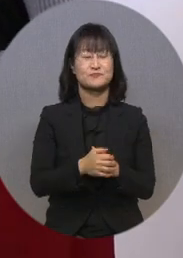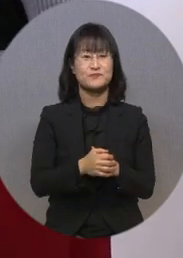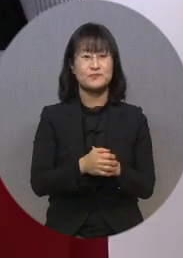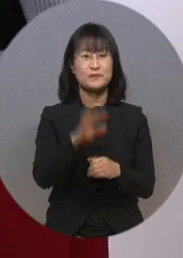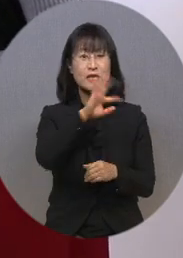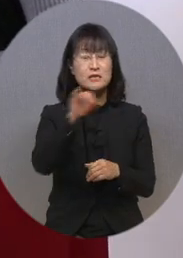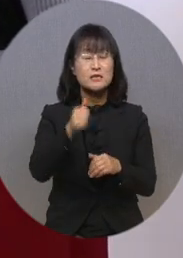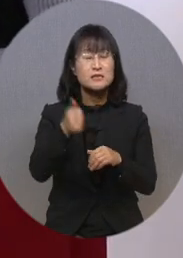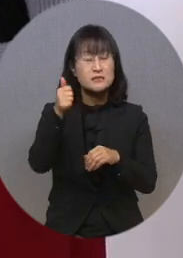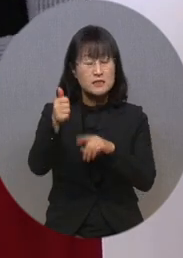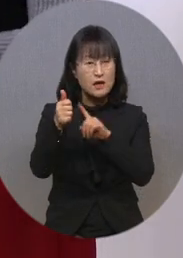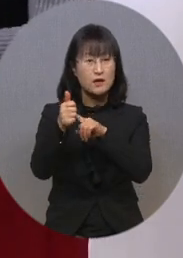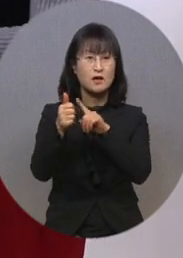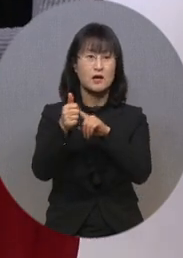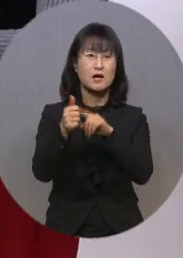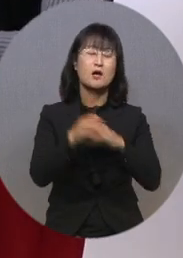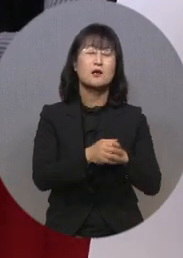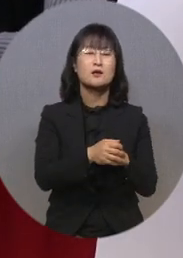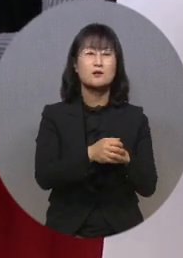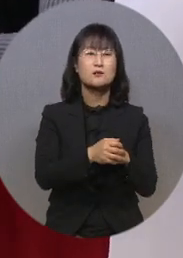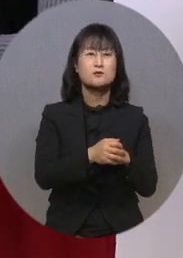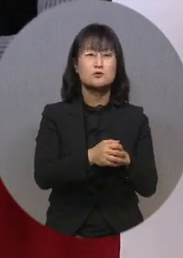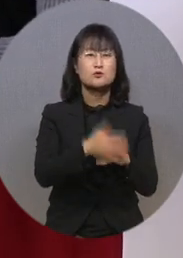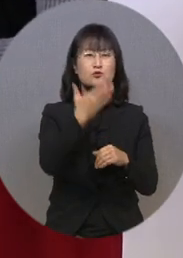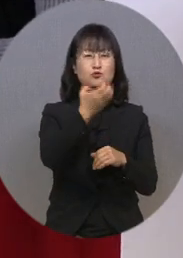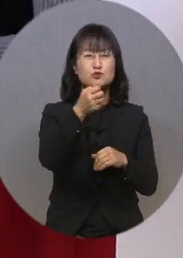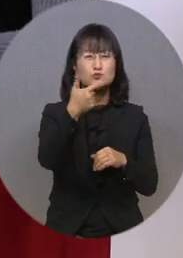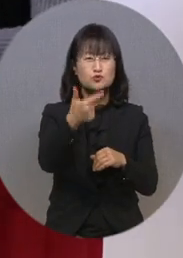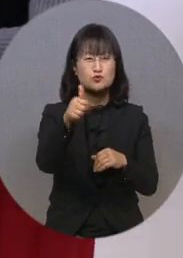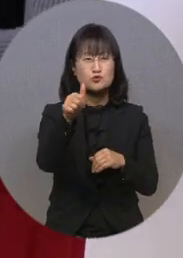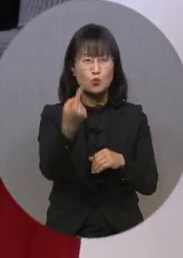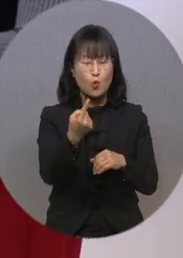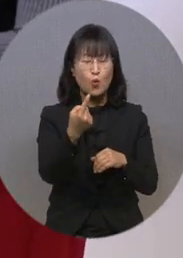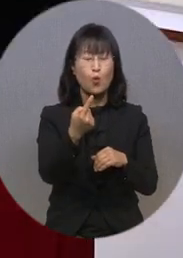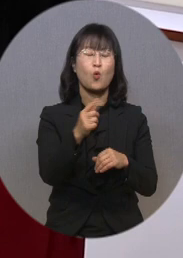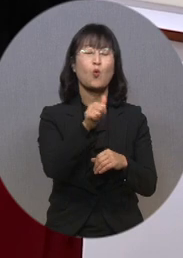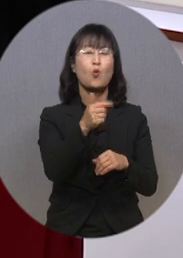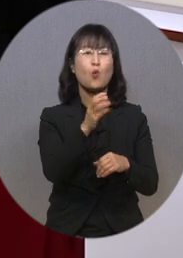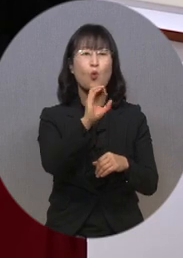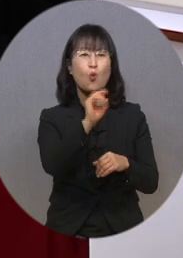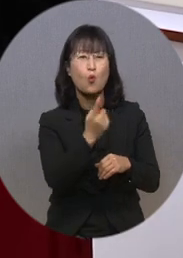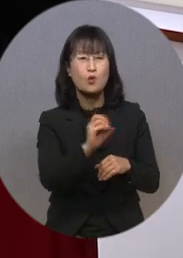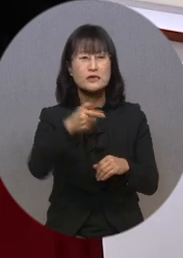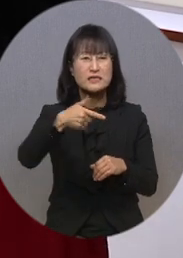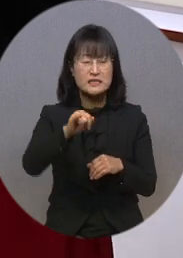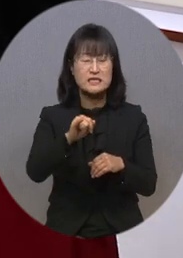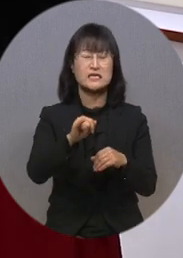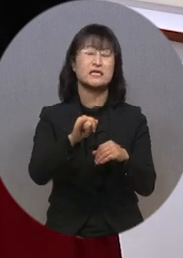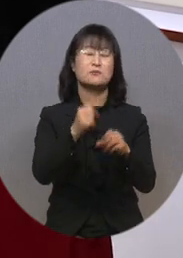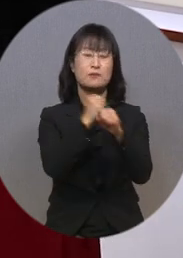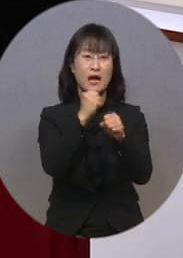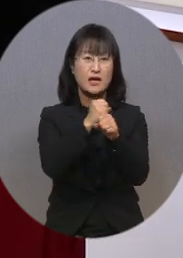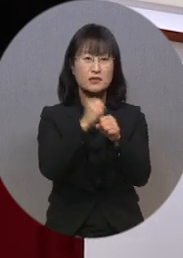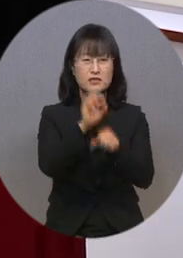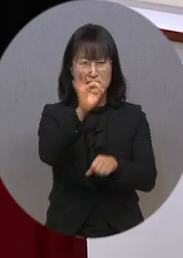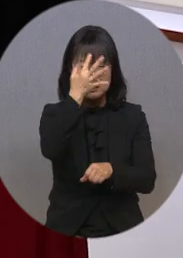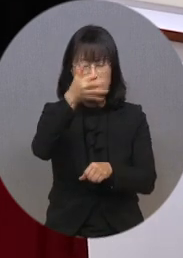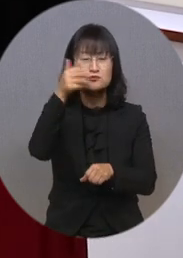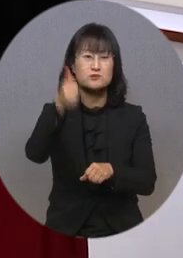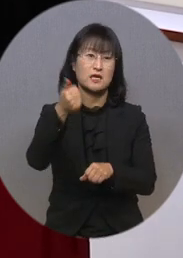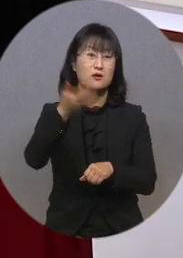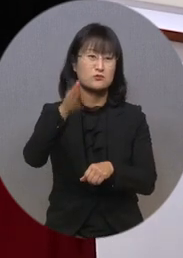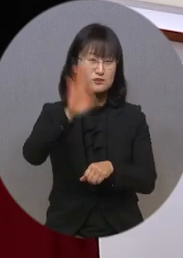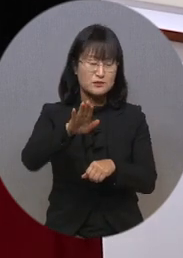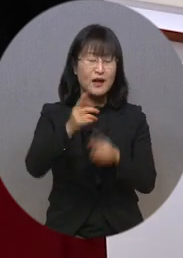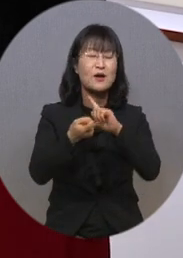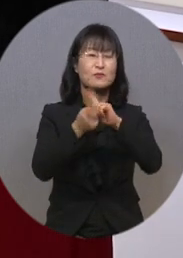이화영 작가는 중요 무형문화재 제96호 옹기장 이수자였으나 옹기 작업 대신 한국적 정서가